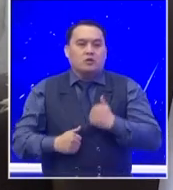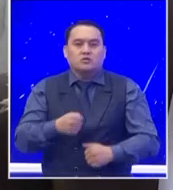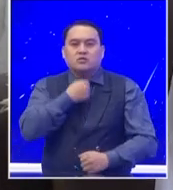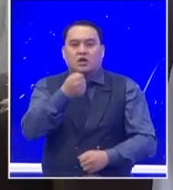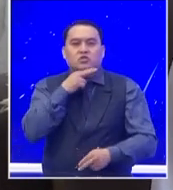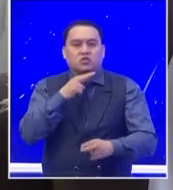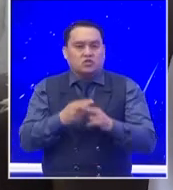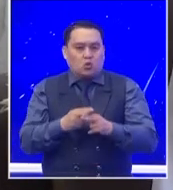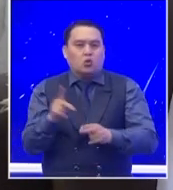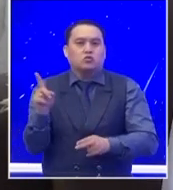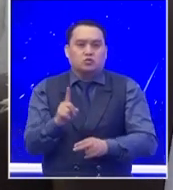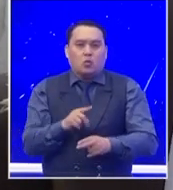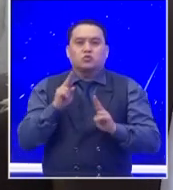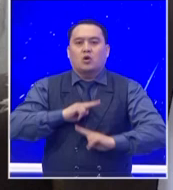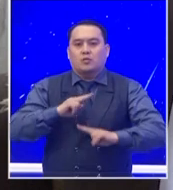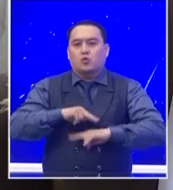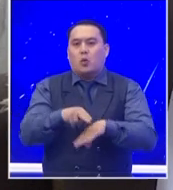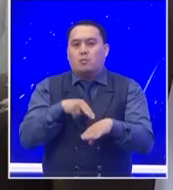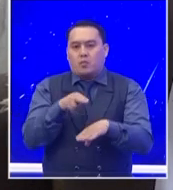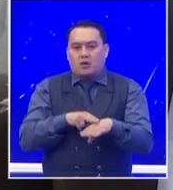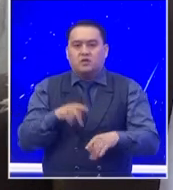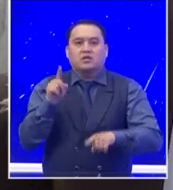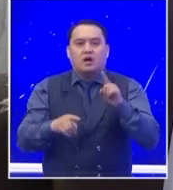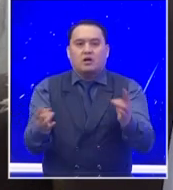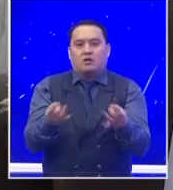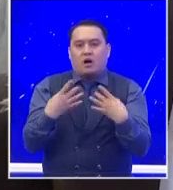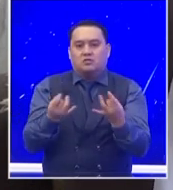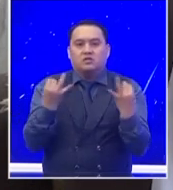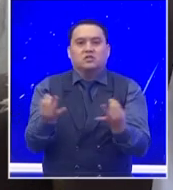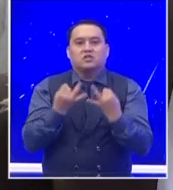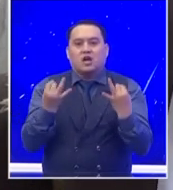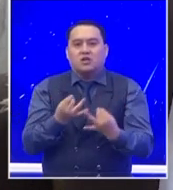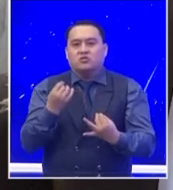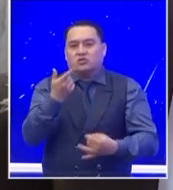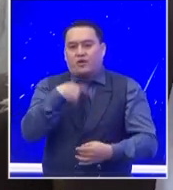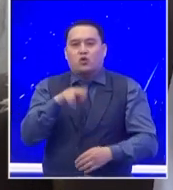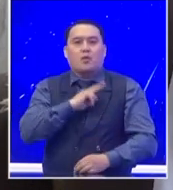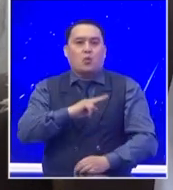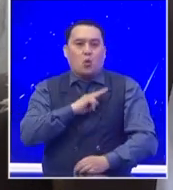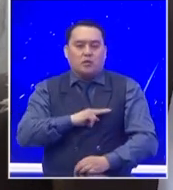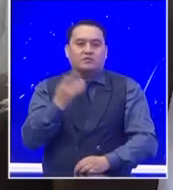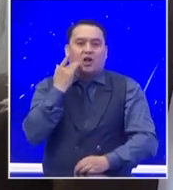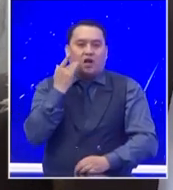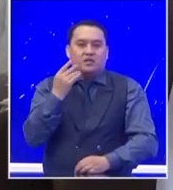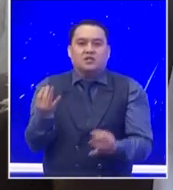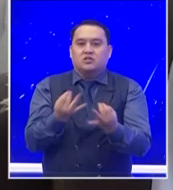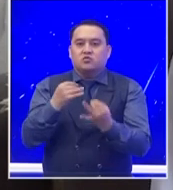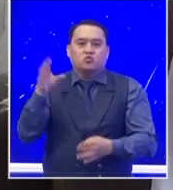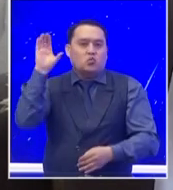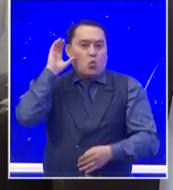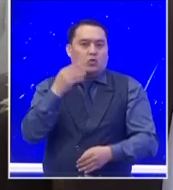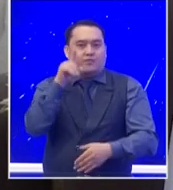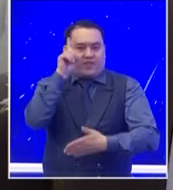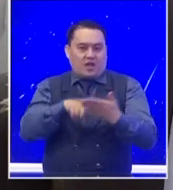старшей сестрой тем, что она сотрудник полиции. Она иногда мне рассказывает интересные моменты своей работы. Я всегда с интересом слушаю ее